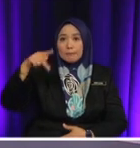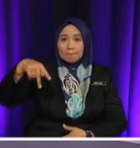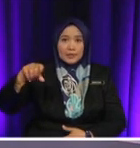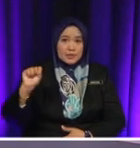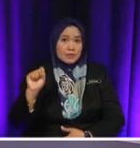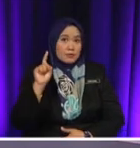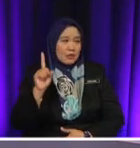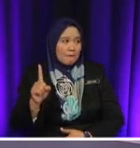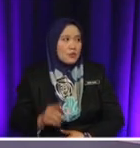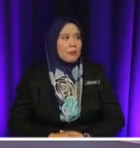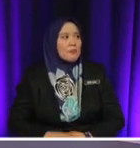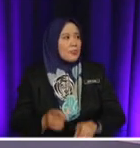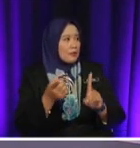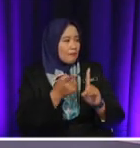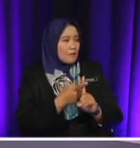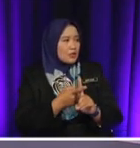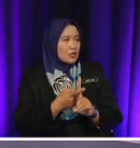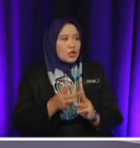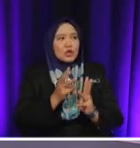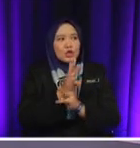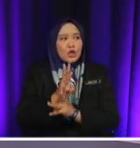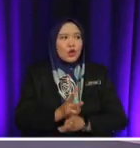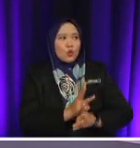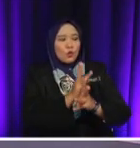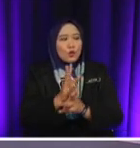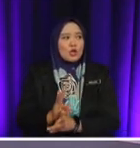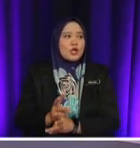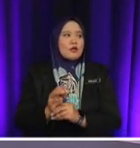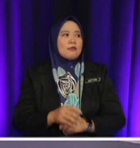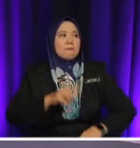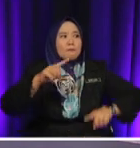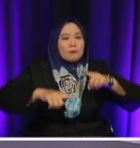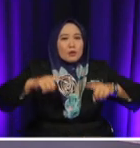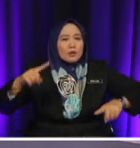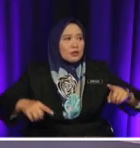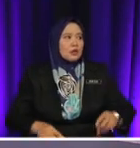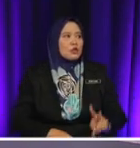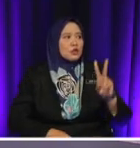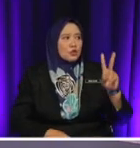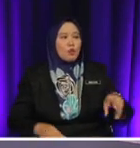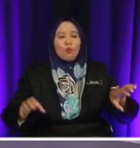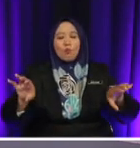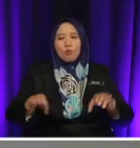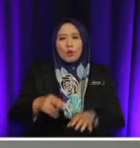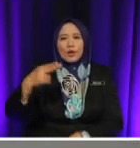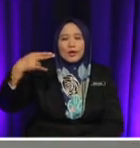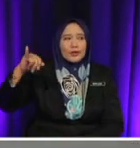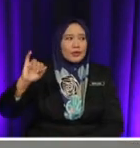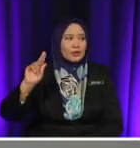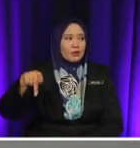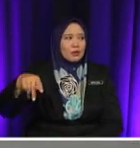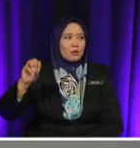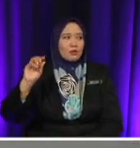mengawal pembolehubah membuat hipotesis memerhati membuat inference dan mendefinisi